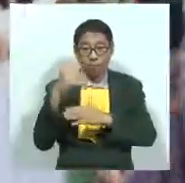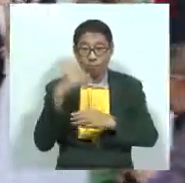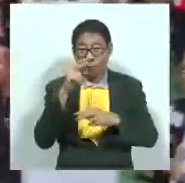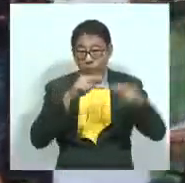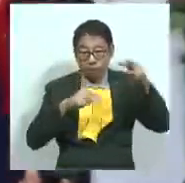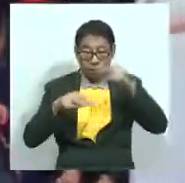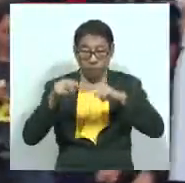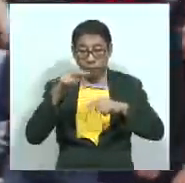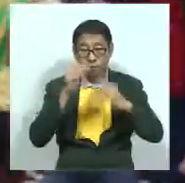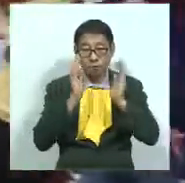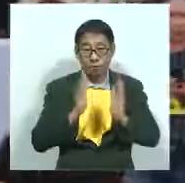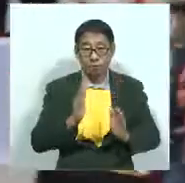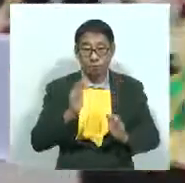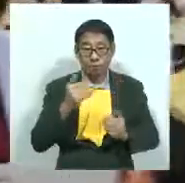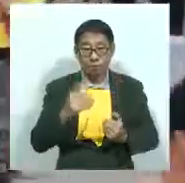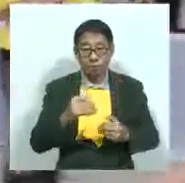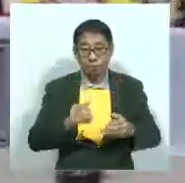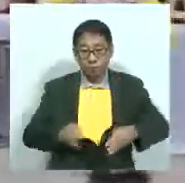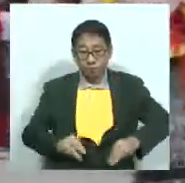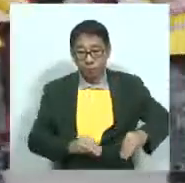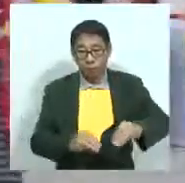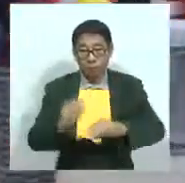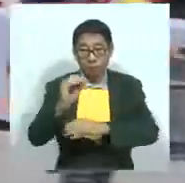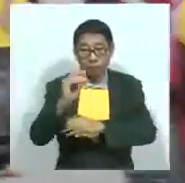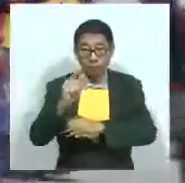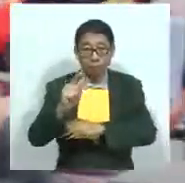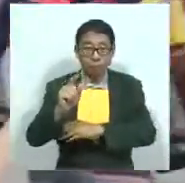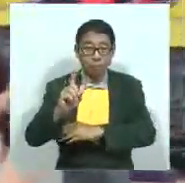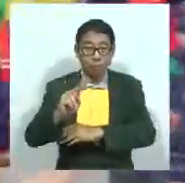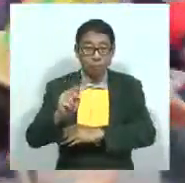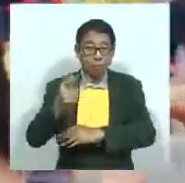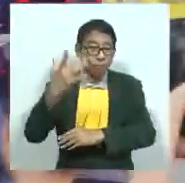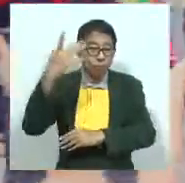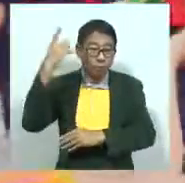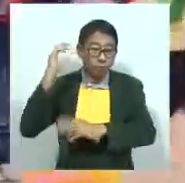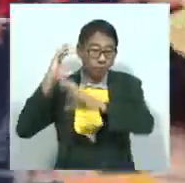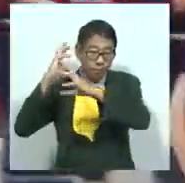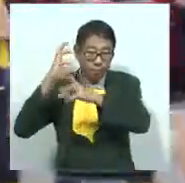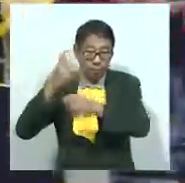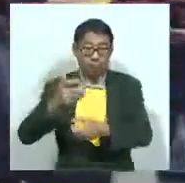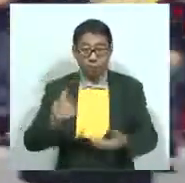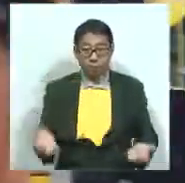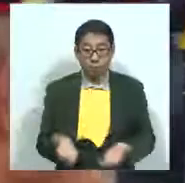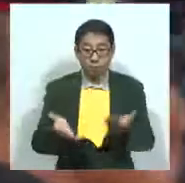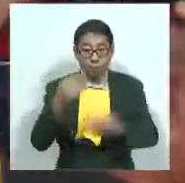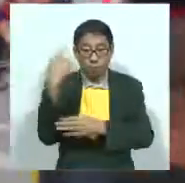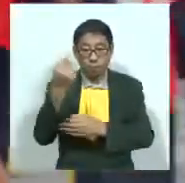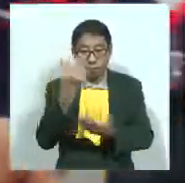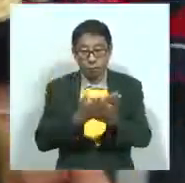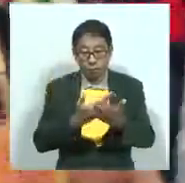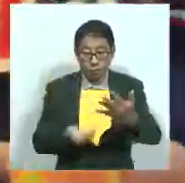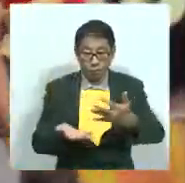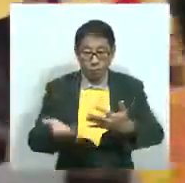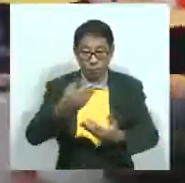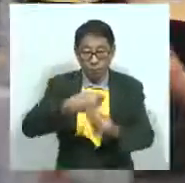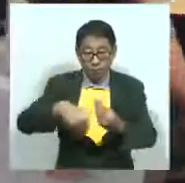ลปกปักรักษาผู้คนในแถบลุ่มน้ำโขงมาตั้งแต่อดีตอีกทั้งเป็นการส่งเสริมการท่องเที่ยวเพื่อยกระดับเศรษฐกิจการค้า